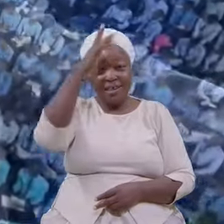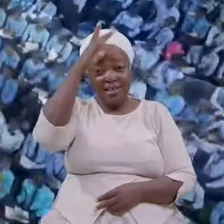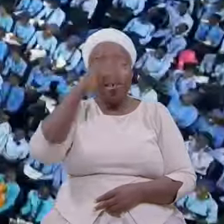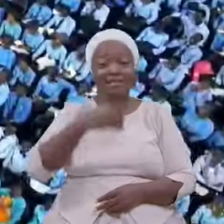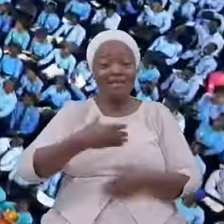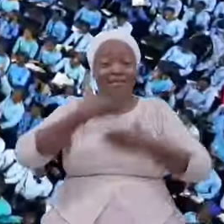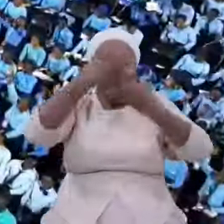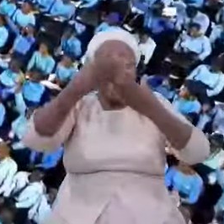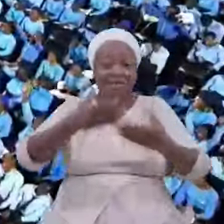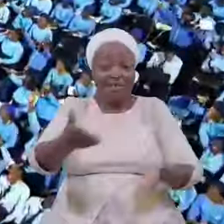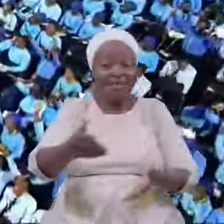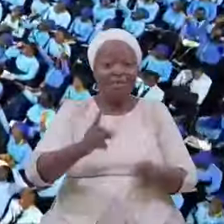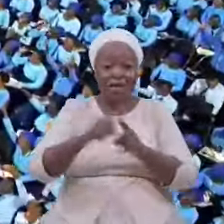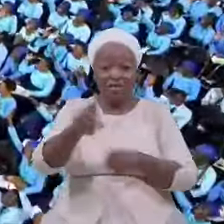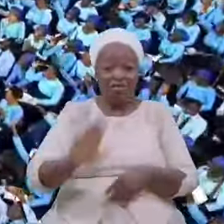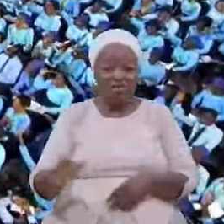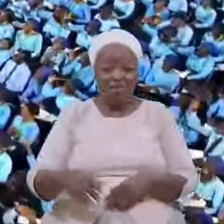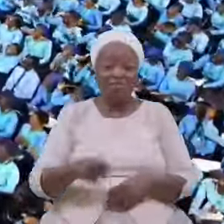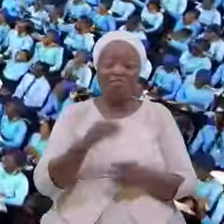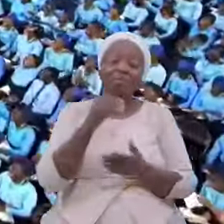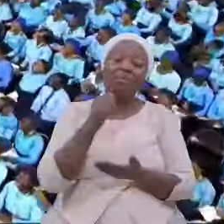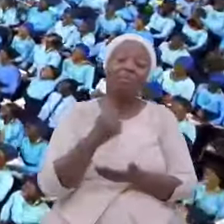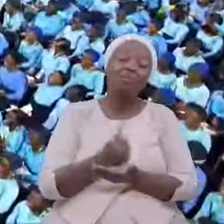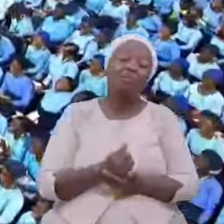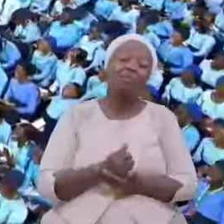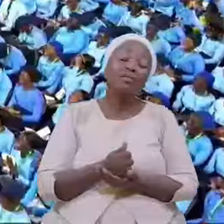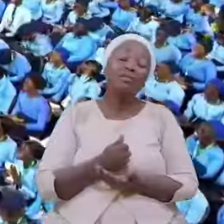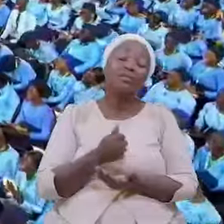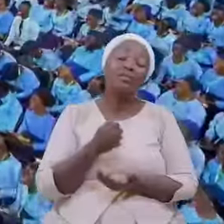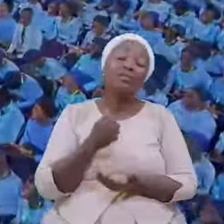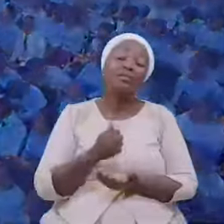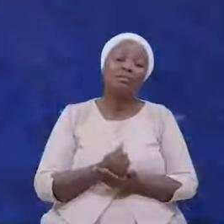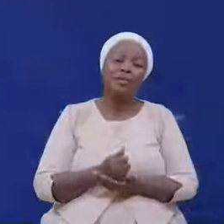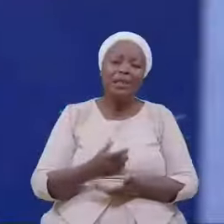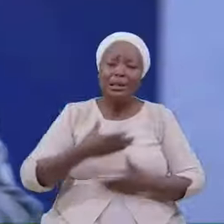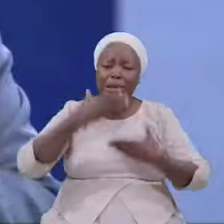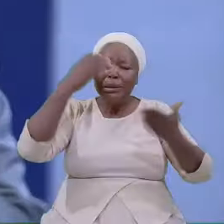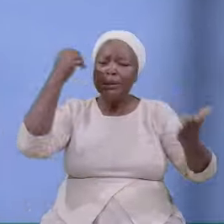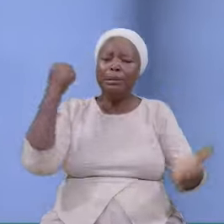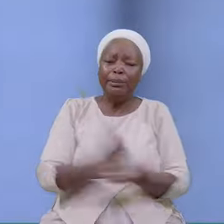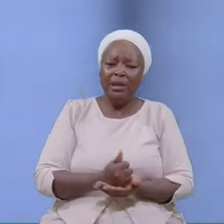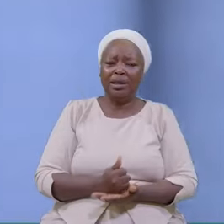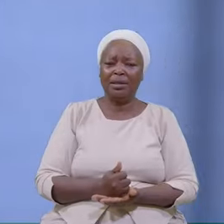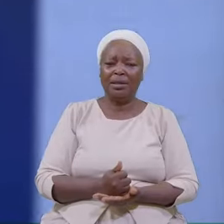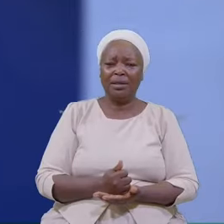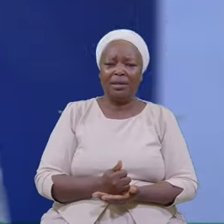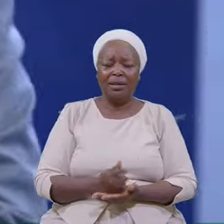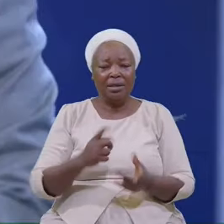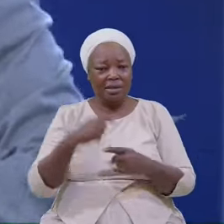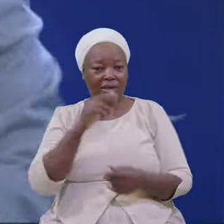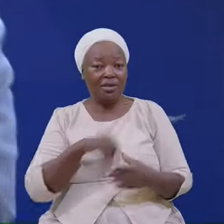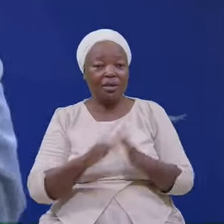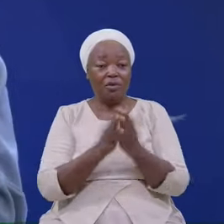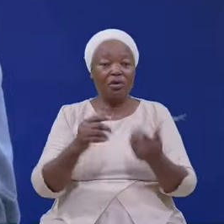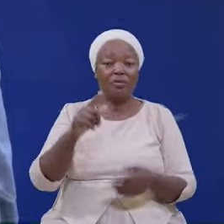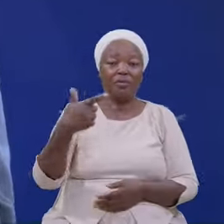Moi, je crie, vous murmurez Amen. It tells us in Galatians chapter 2, verse 20. On va au